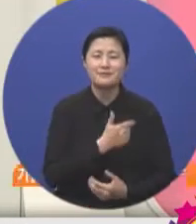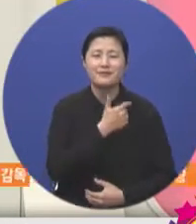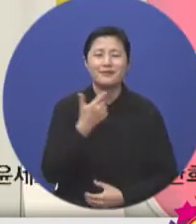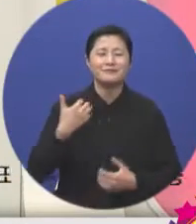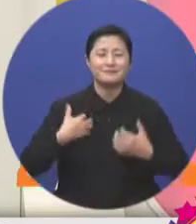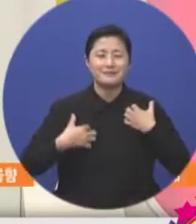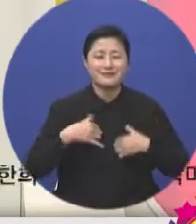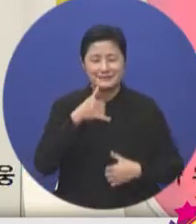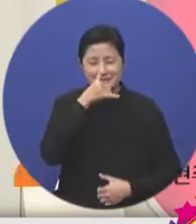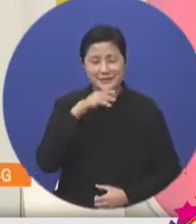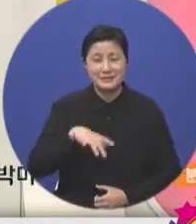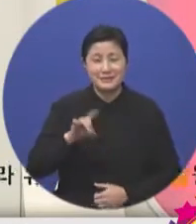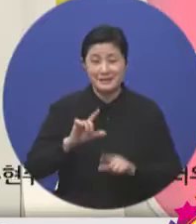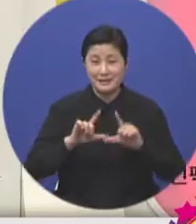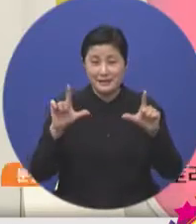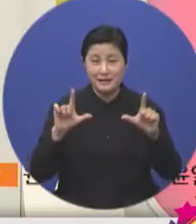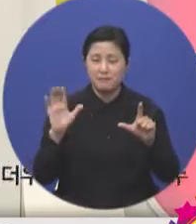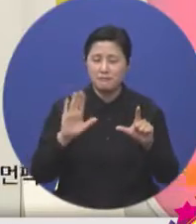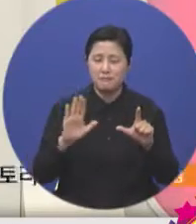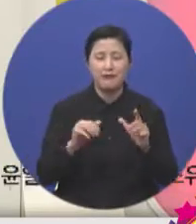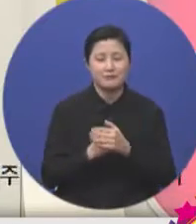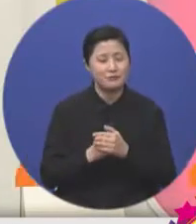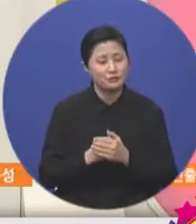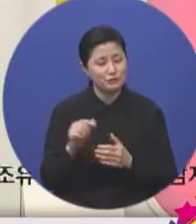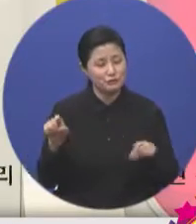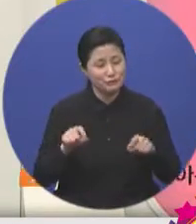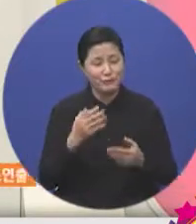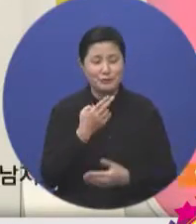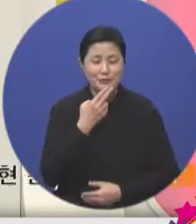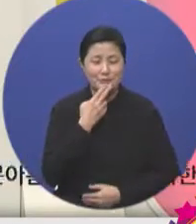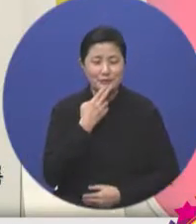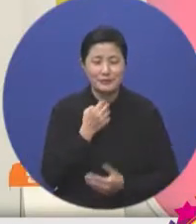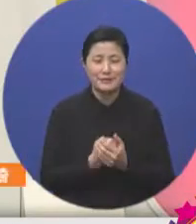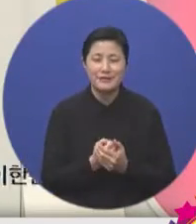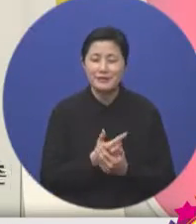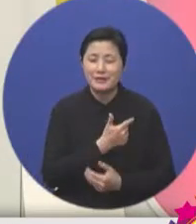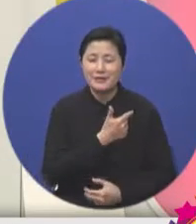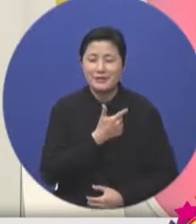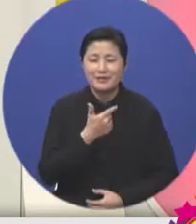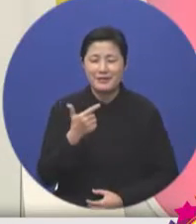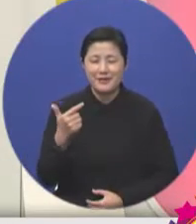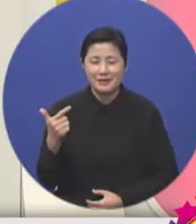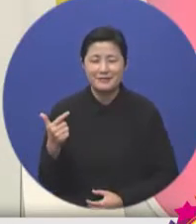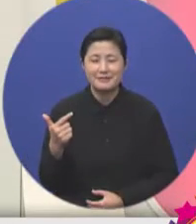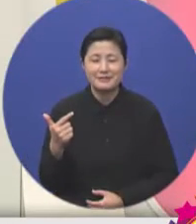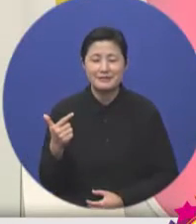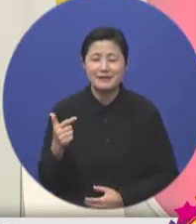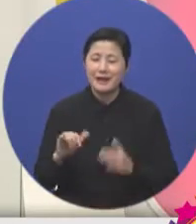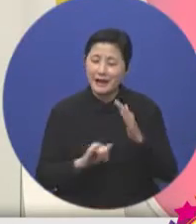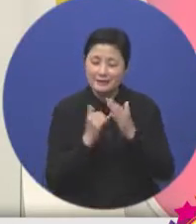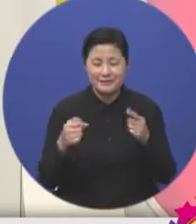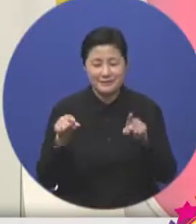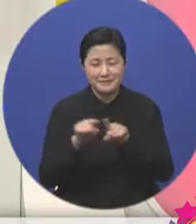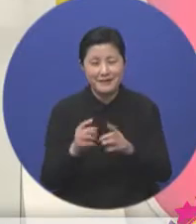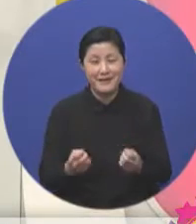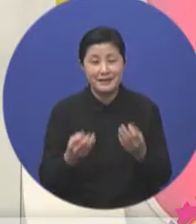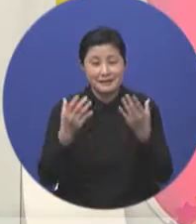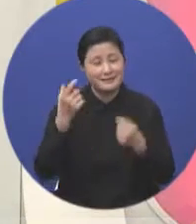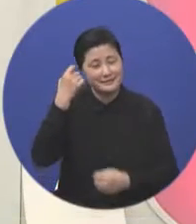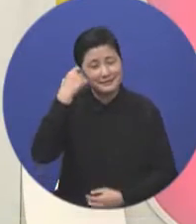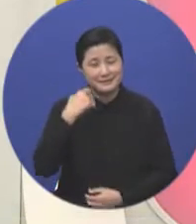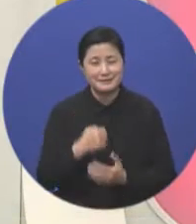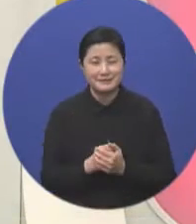너무너무 재밌어요. 오늘 첫날이니까 또. 오늘, 아니야. 전혀 떨린 거 없었고. 네. 너무나 이렇게 우리 저 식구들하고 이렇게 뭐 하는 것 같아요. 우리